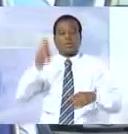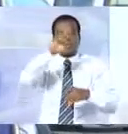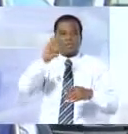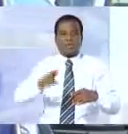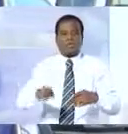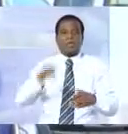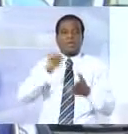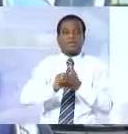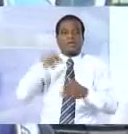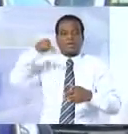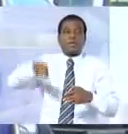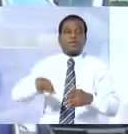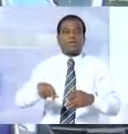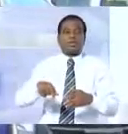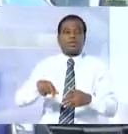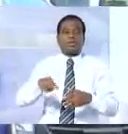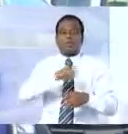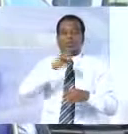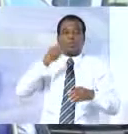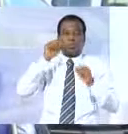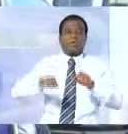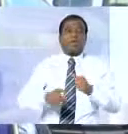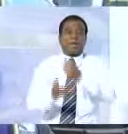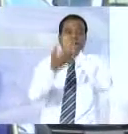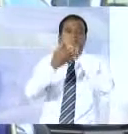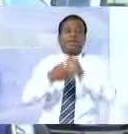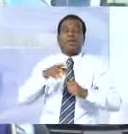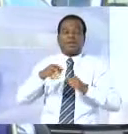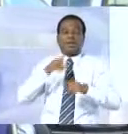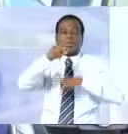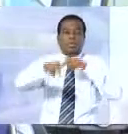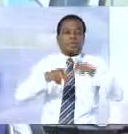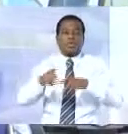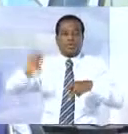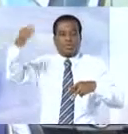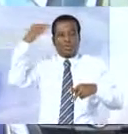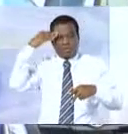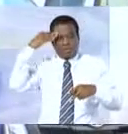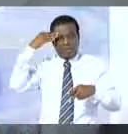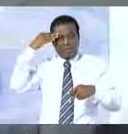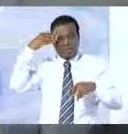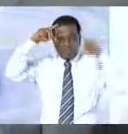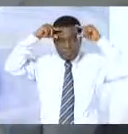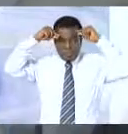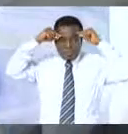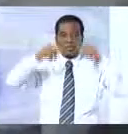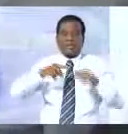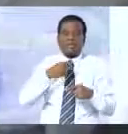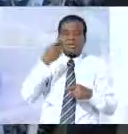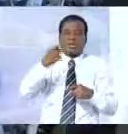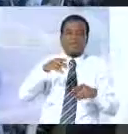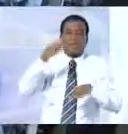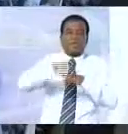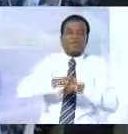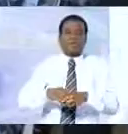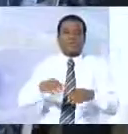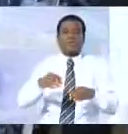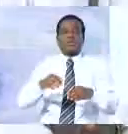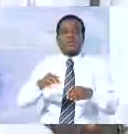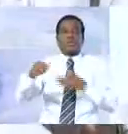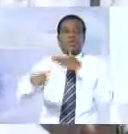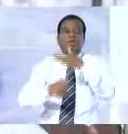des services aux populations. Le ministre d'État, ministre de l'Intérieur et de la Sécurité, Ahmed Bakayoko, s'est prononcé sur les récents événements